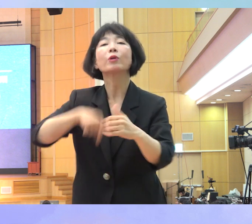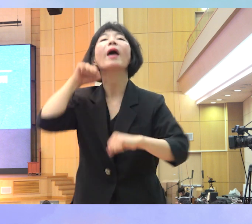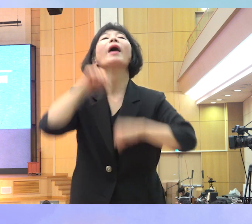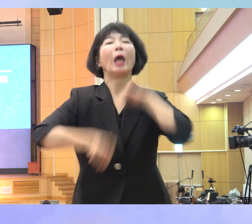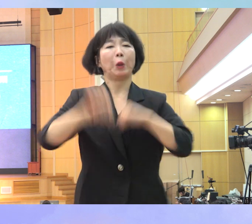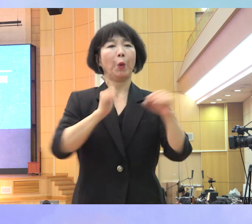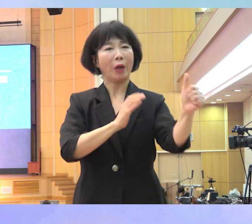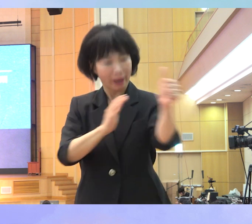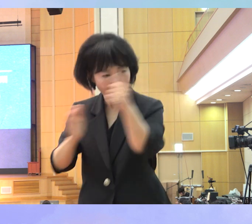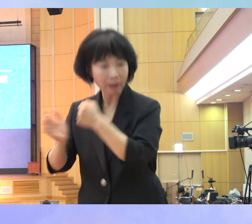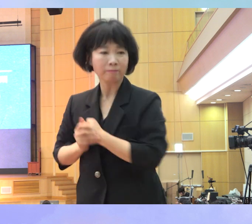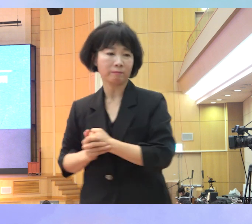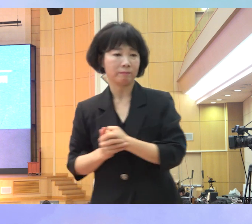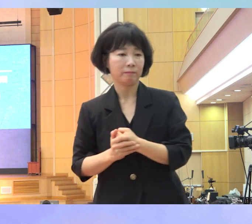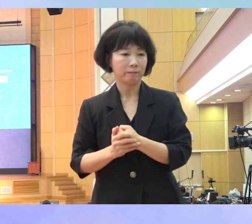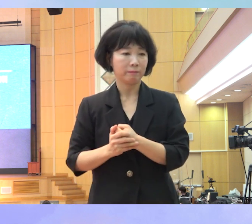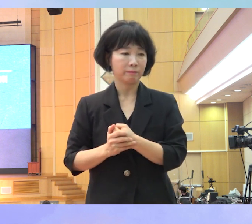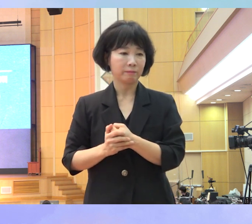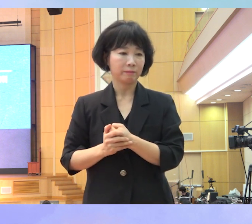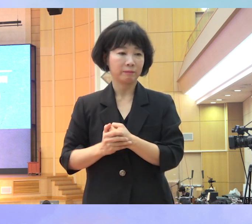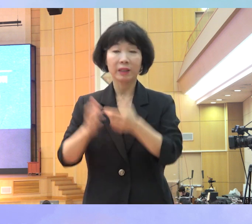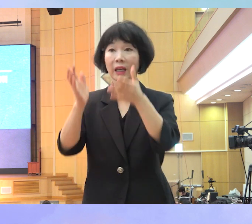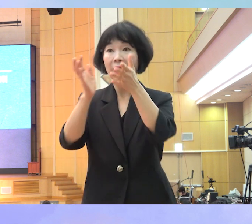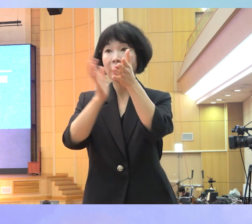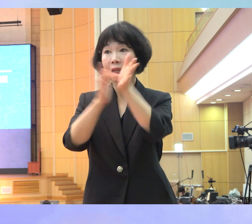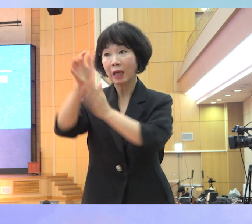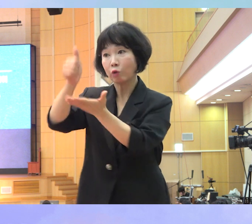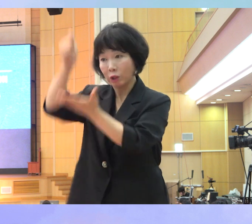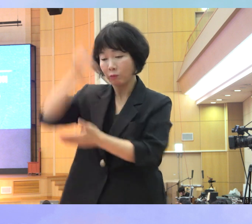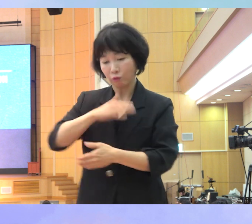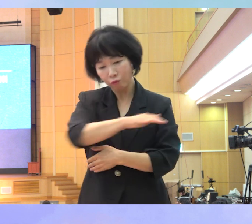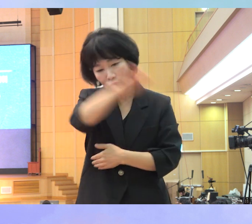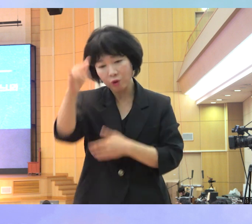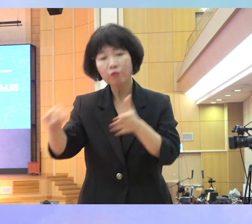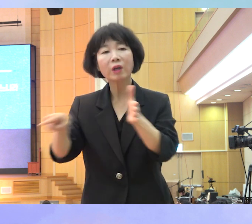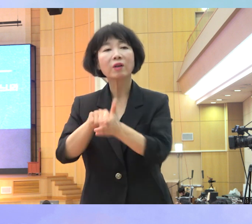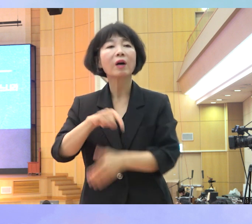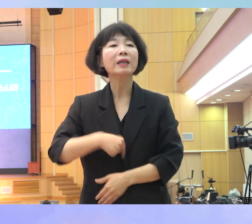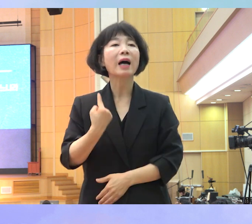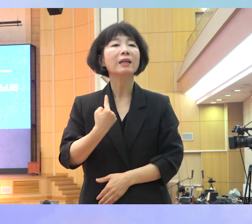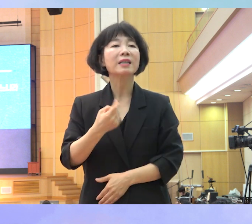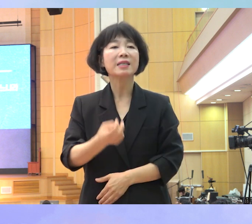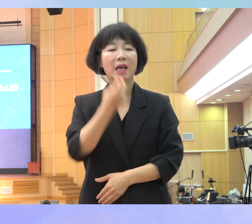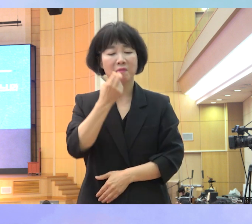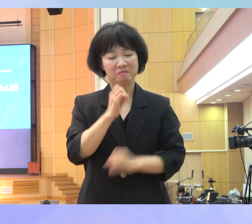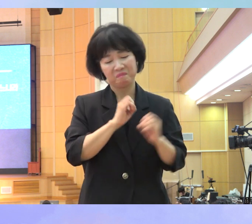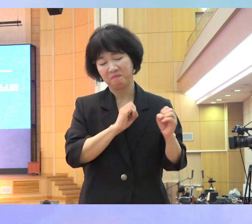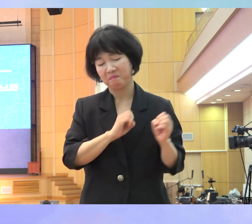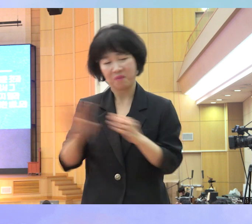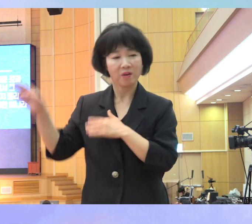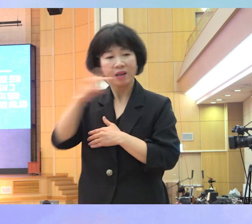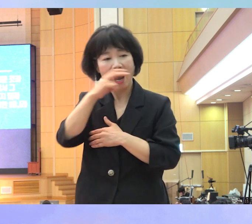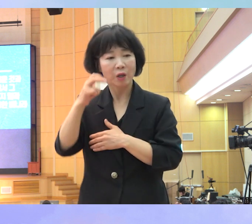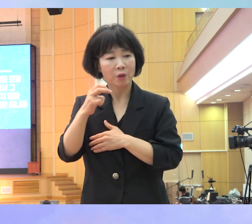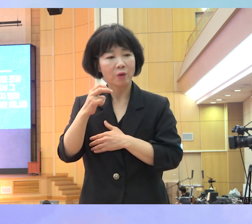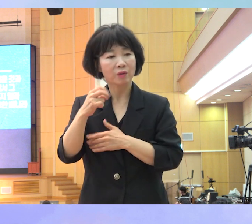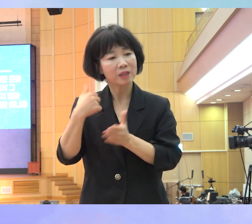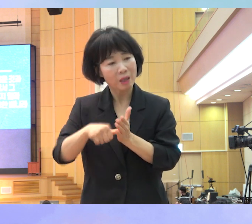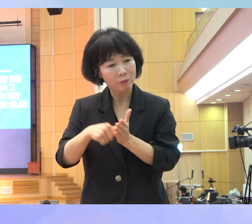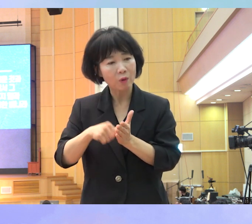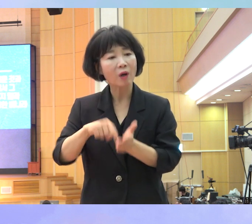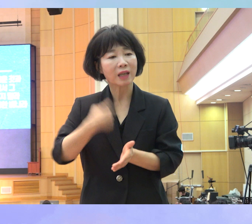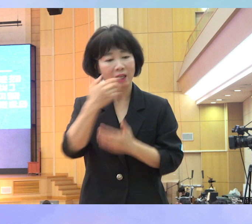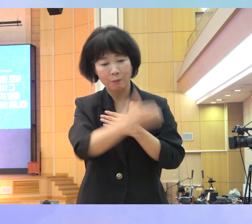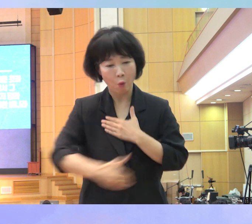행하라. 그는 우리를 위하여 자신을 버리사 향기로운 제물과 생축으로 하나님께 드리셨느니라. 그러면서